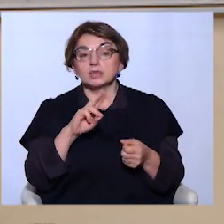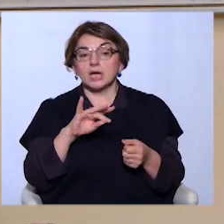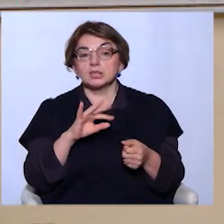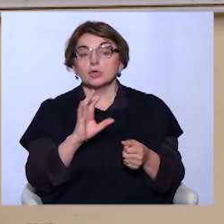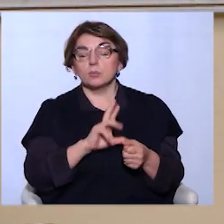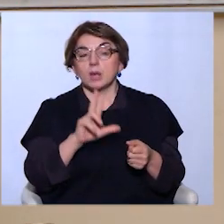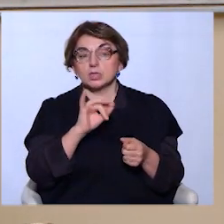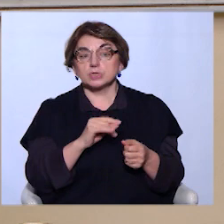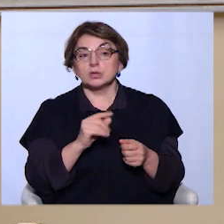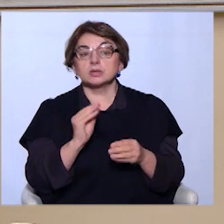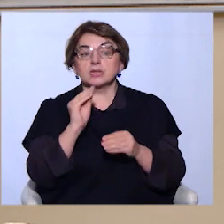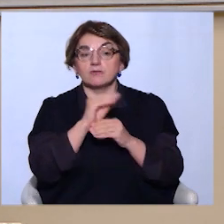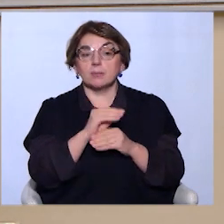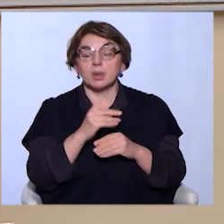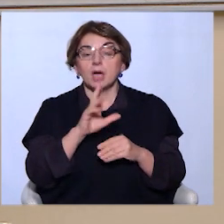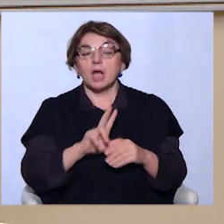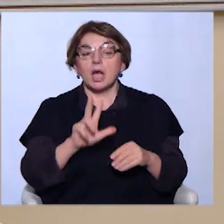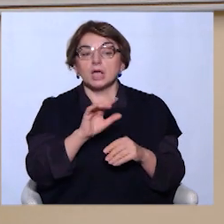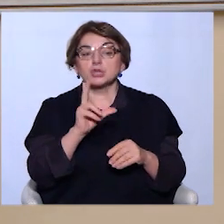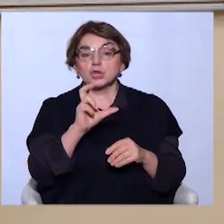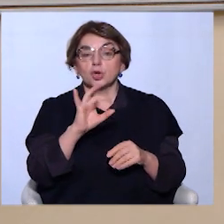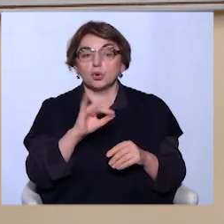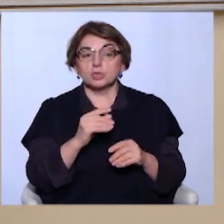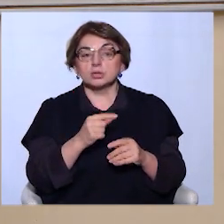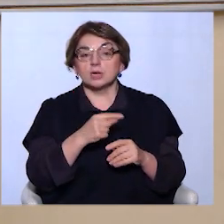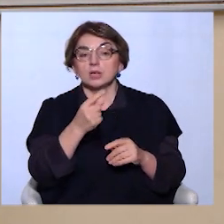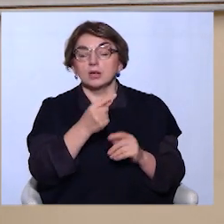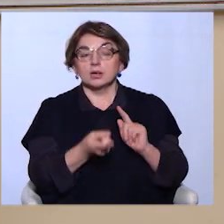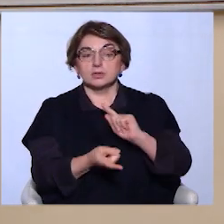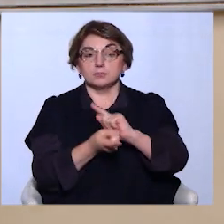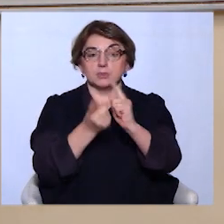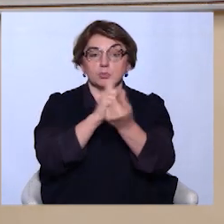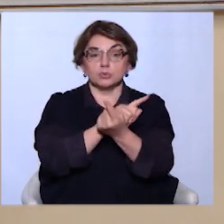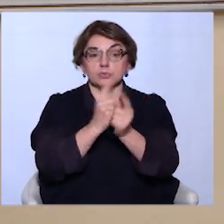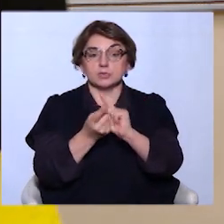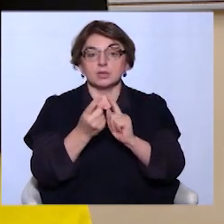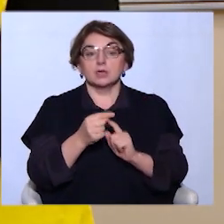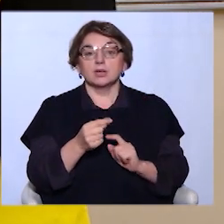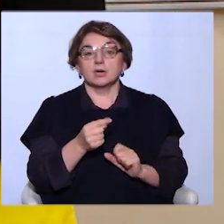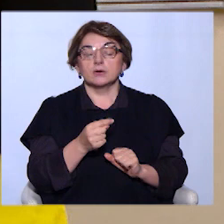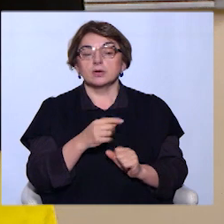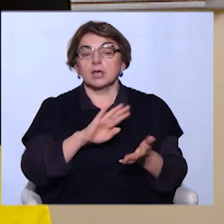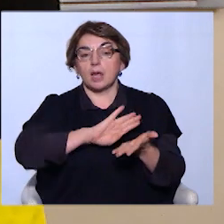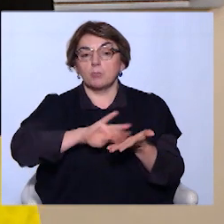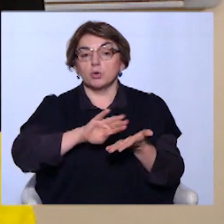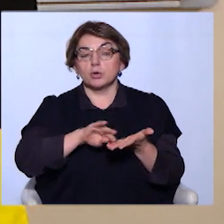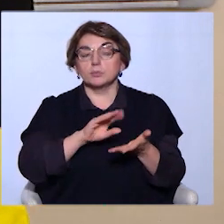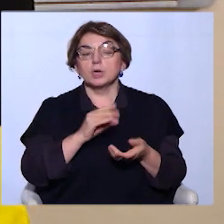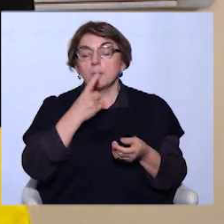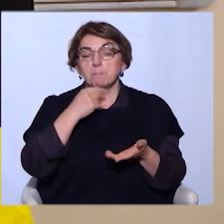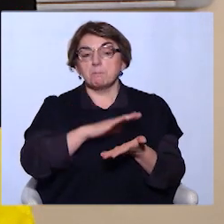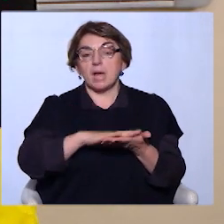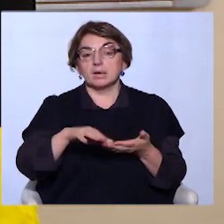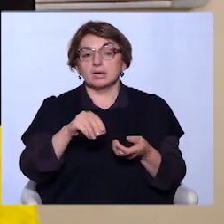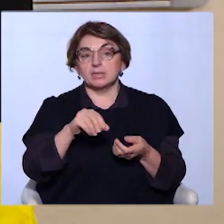ოაში. დავამატე H ქლორი, მიმოცვლის ტიპის რეაქცია ეს და გამოიყოფა